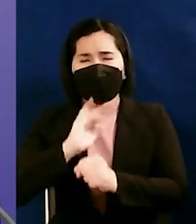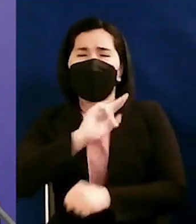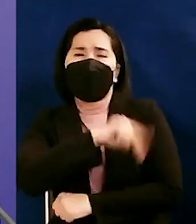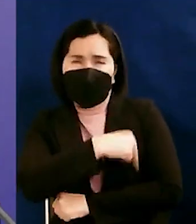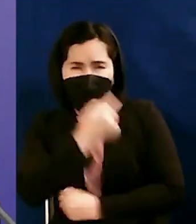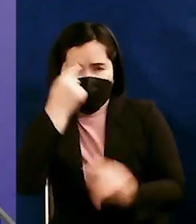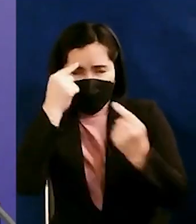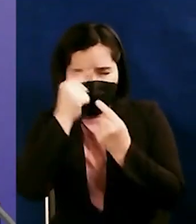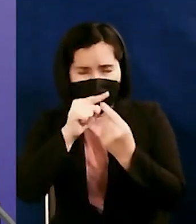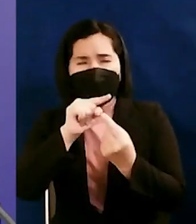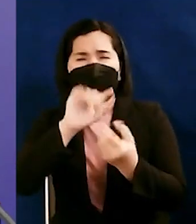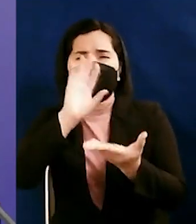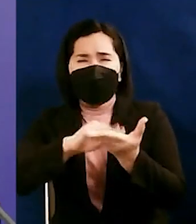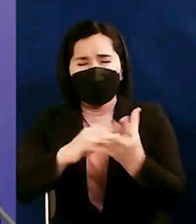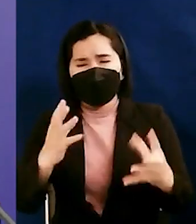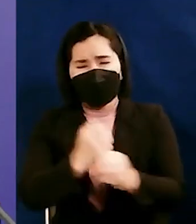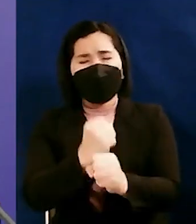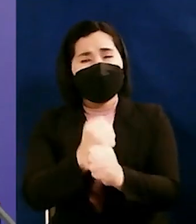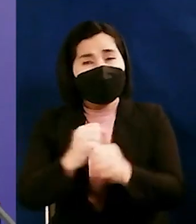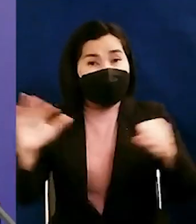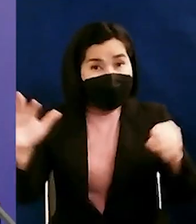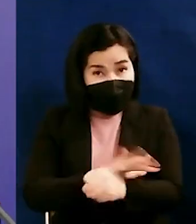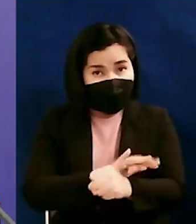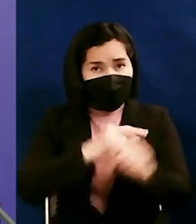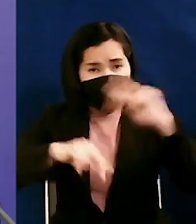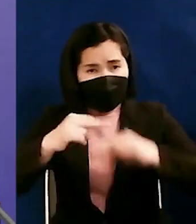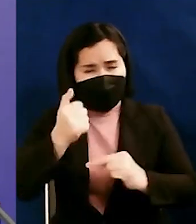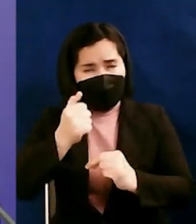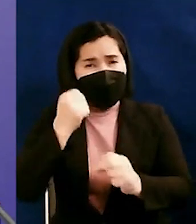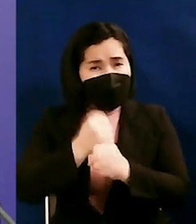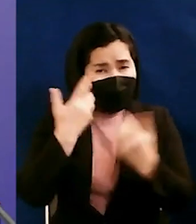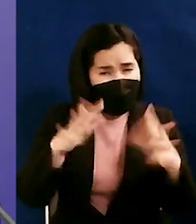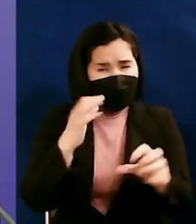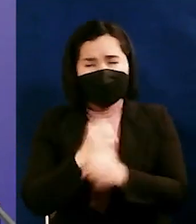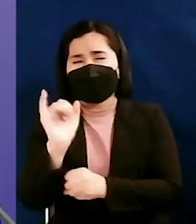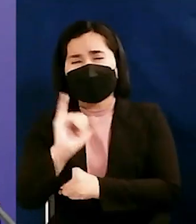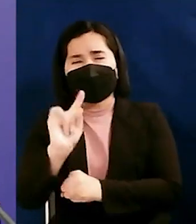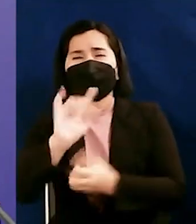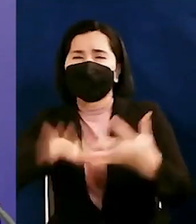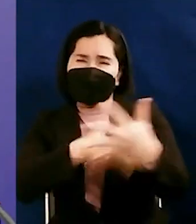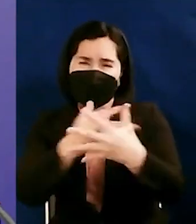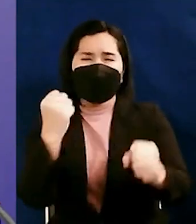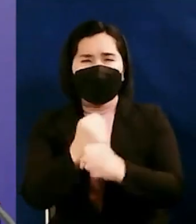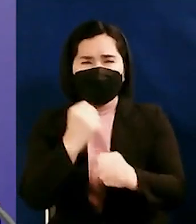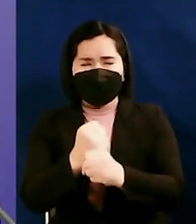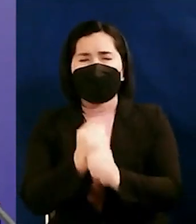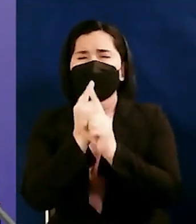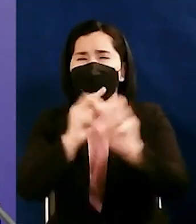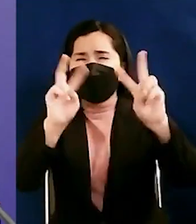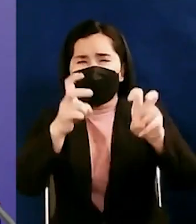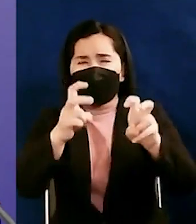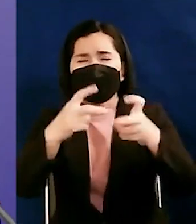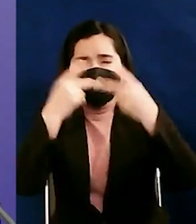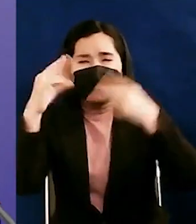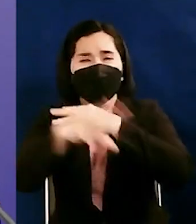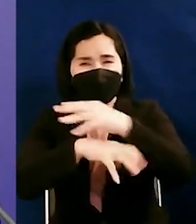สมบูรณ์นะครับว่าหมอคนนี้ได้ทำแล้วหรือยังนะครับนะฮะแล้วก็เรื่องของตารางเวรแพทย์นะครับอันนี้เป็นเรื่องสิ่ง